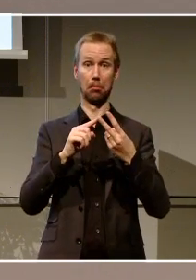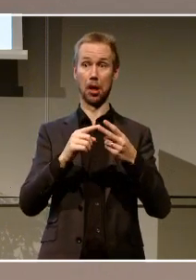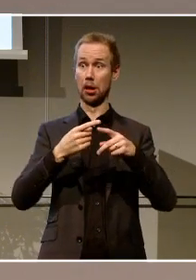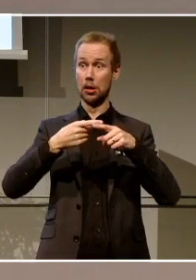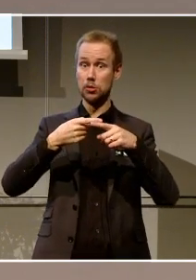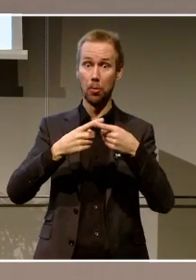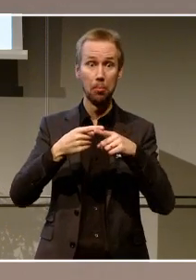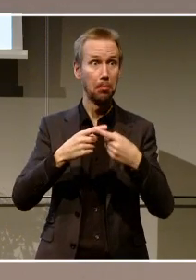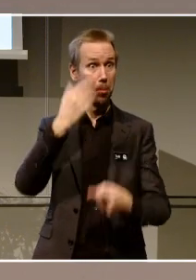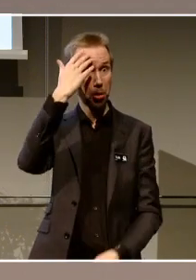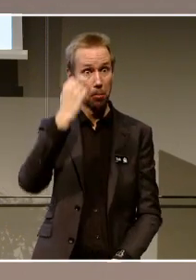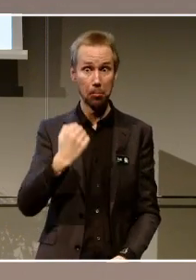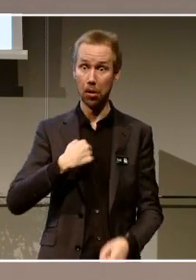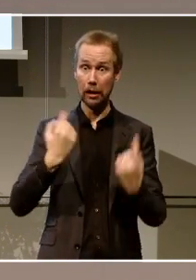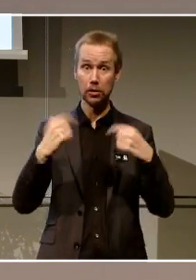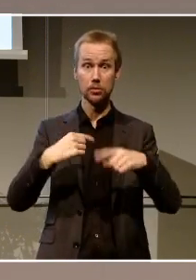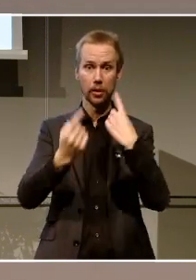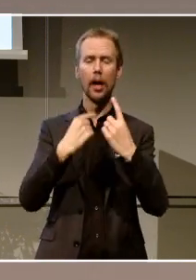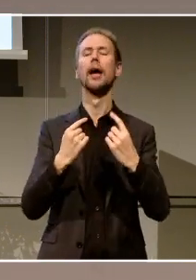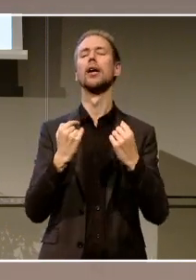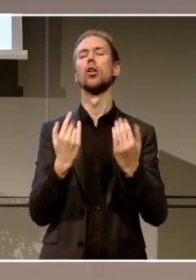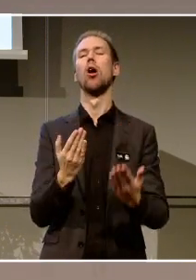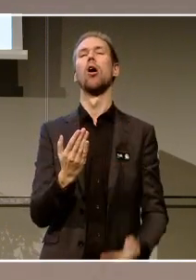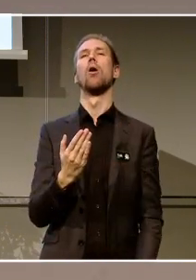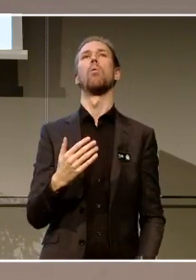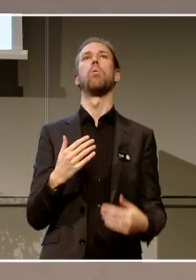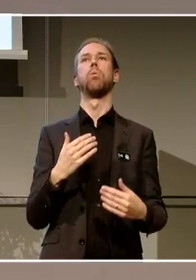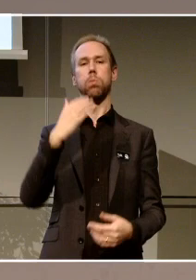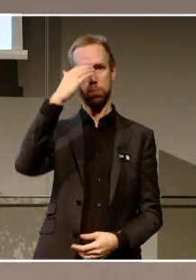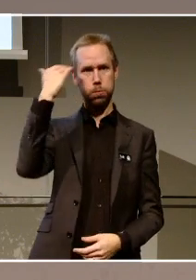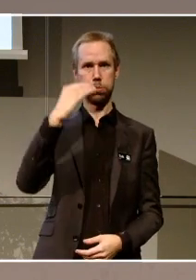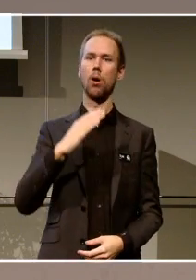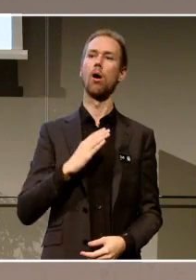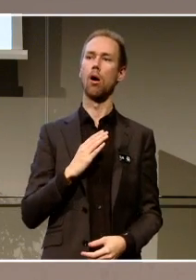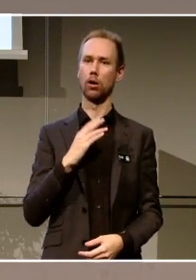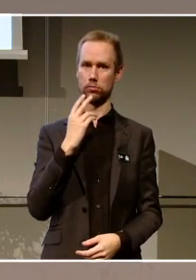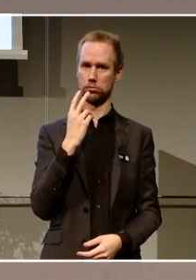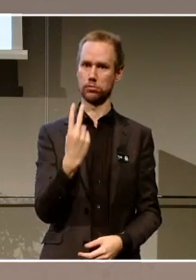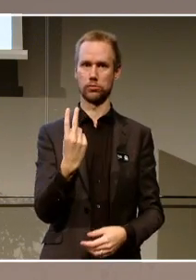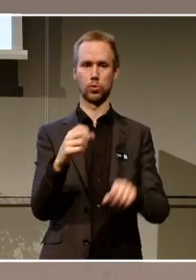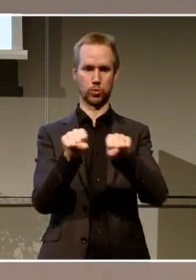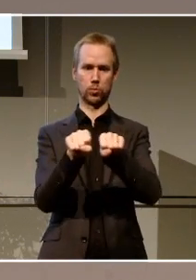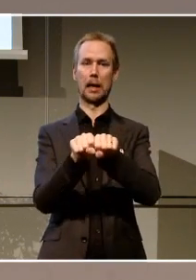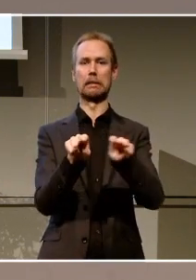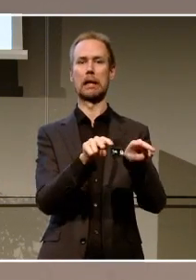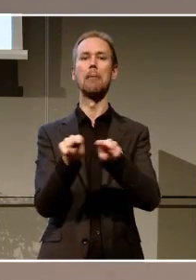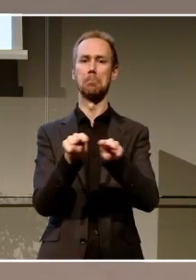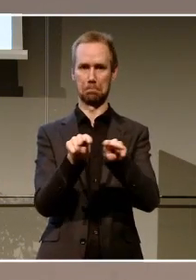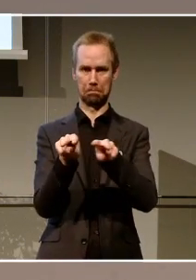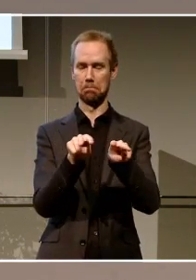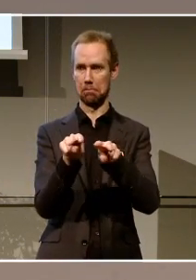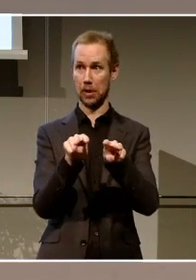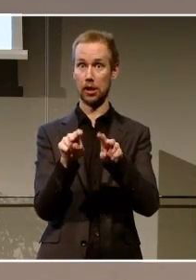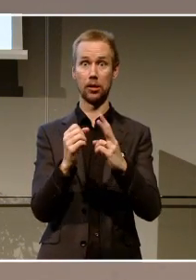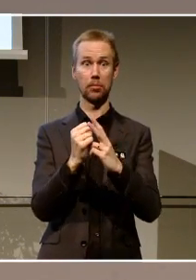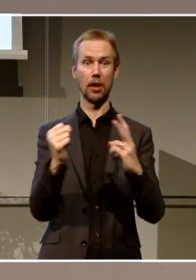att ta på mig när jag ska på konferens. Men idag som tur var hade jag med mig två likadana skor. Det har hänt många gånger att jag inte har. Men jag uppfyller inte